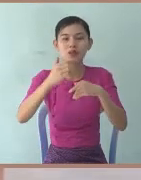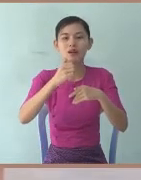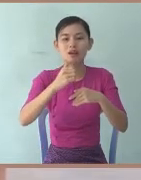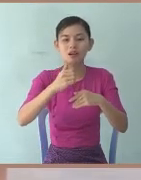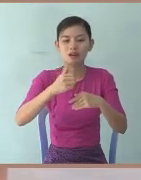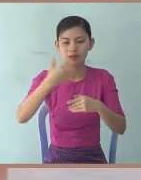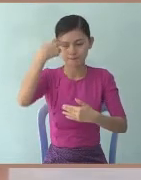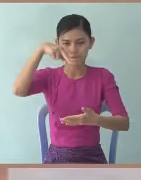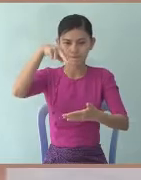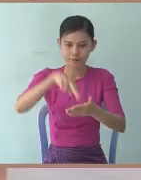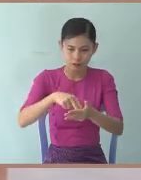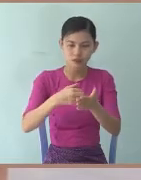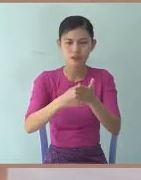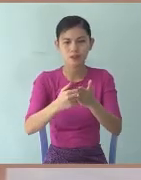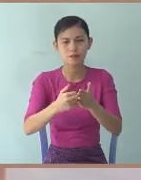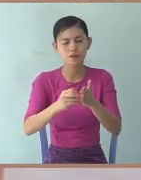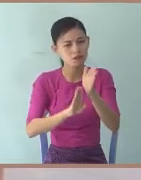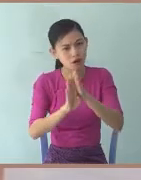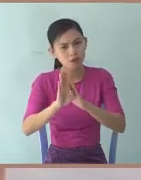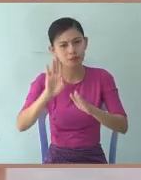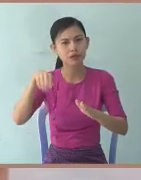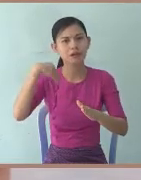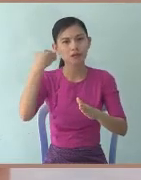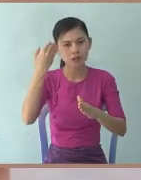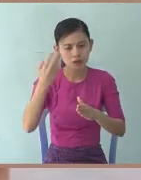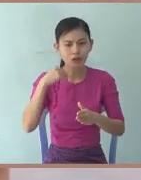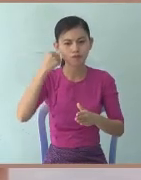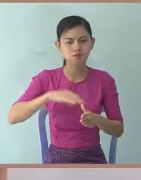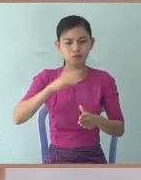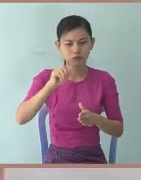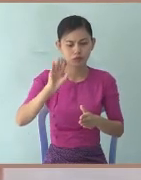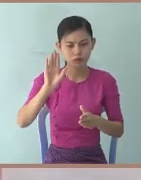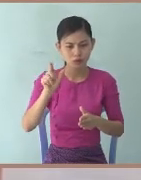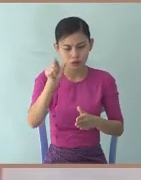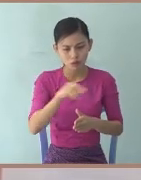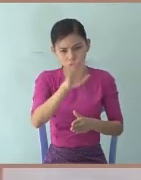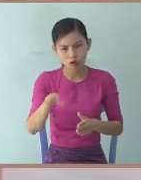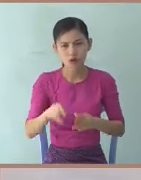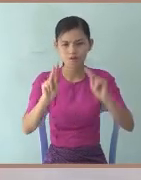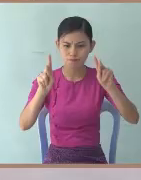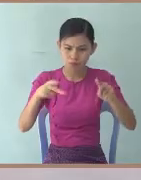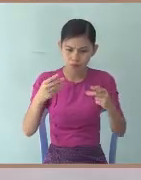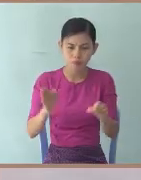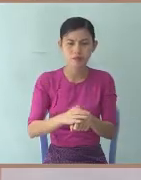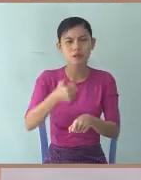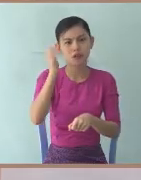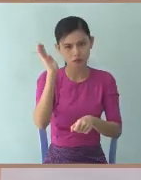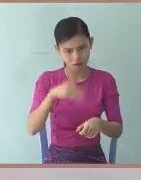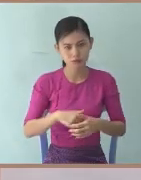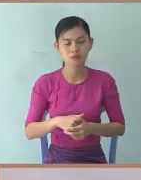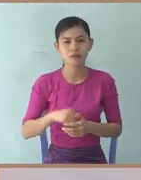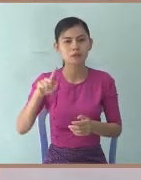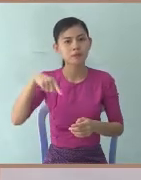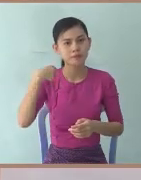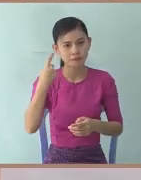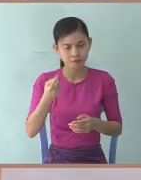အကောင်းဆုံးကျွန်တော်ရှောက်လန်းကျင်လည်နိုင်မှာအောင်မြင်နိုင်မှာနောက်တစ်ချိန်မှာကျွန်တော်အတွက်အခွင့်အရေးတွေအများကြီးဖြစ်လာမှာပါပြီးရင်ကျွန်